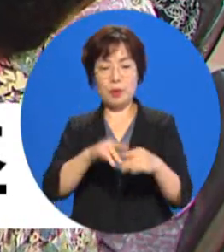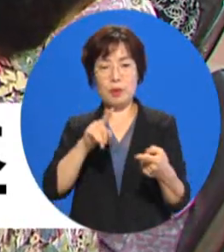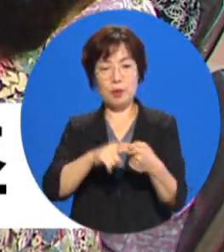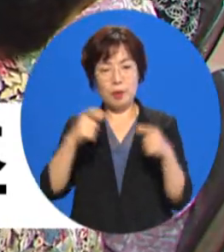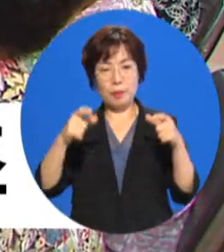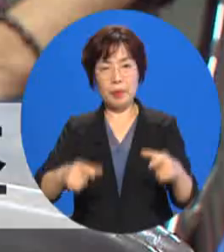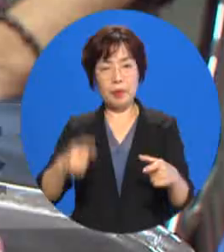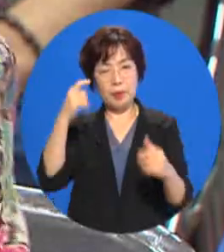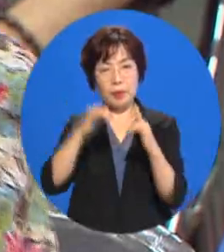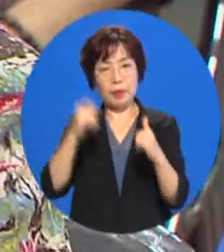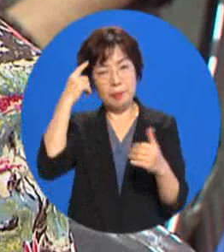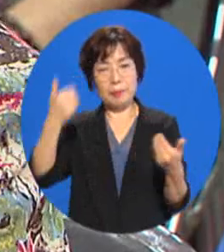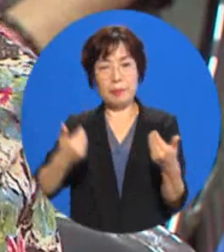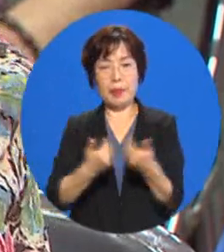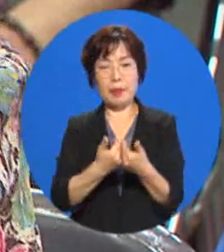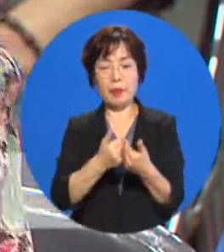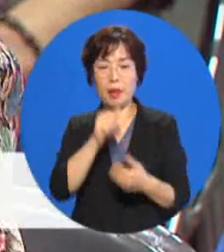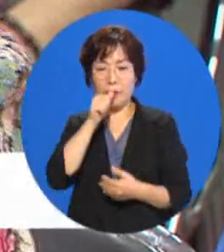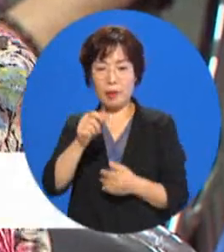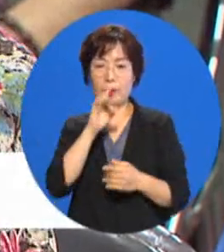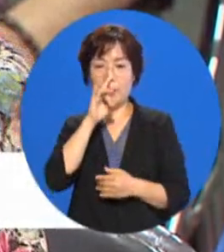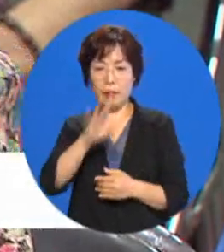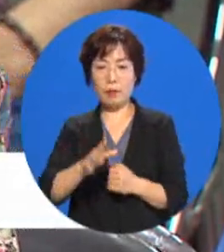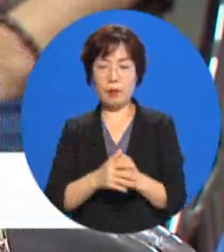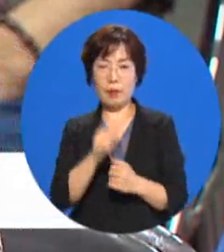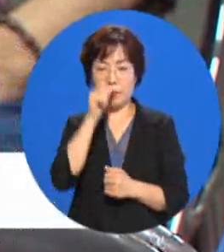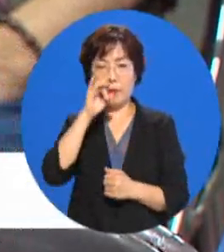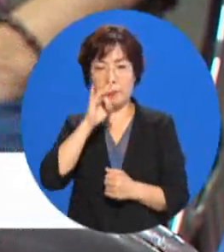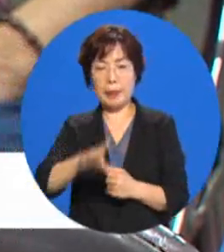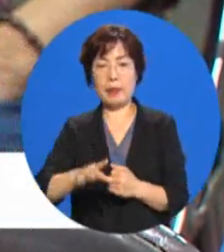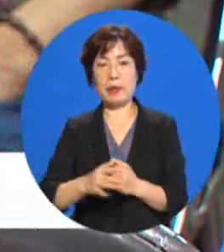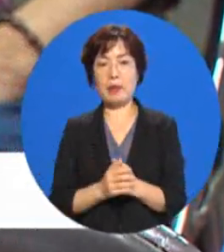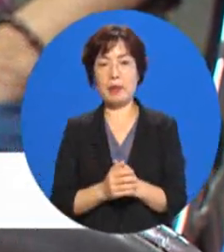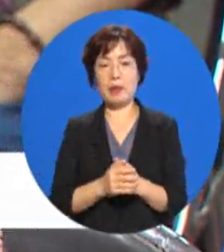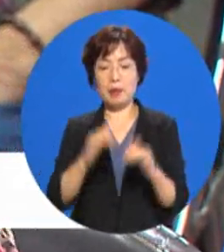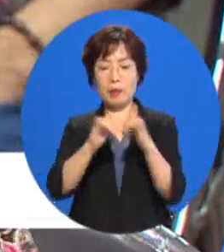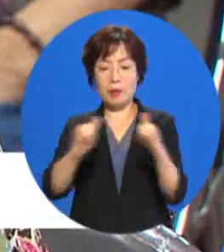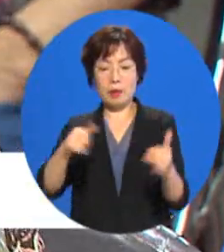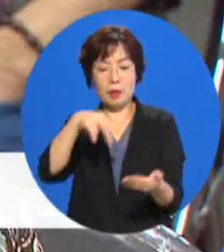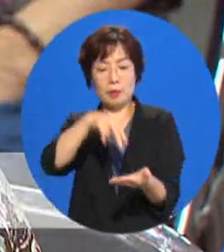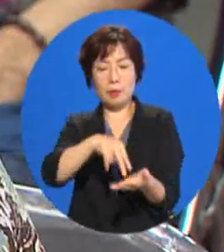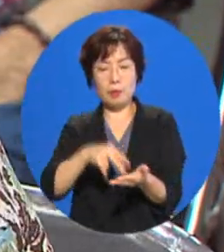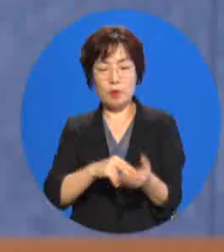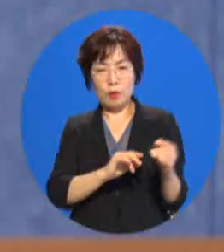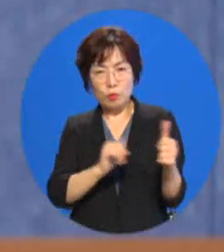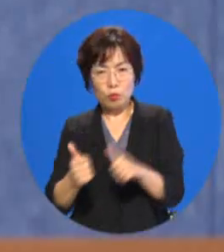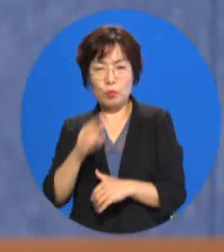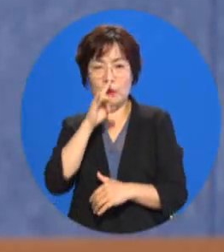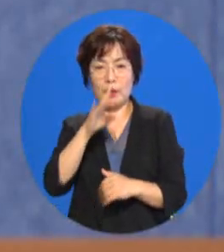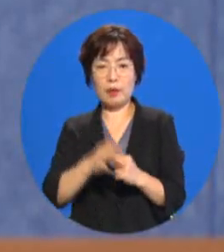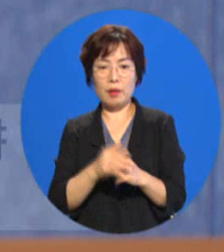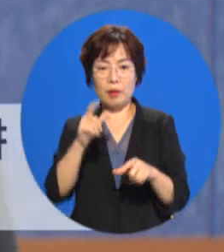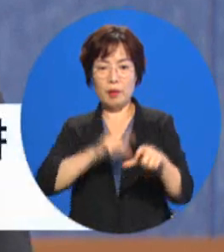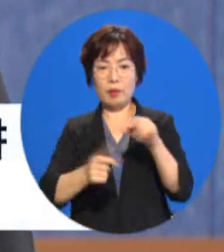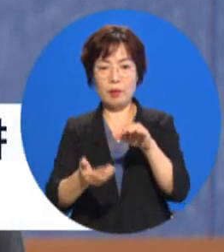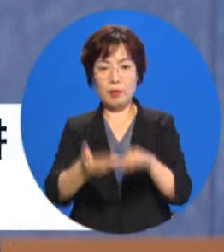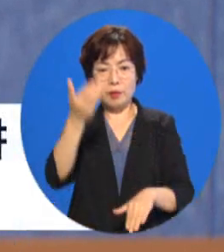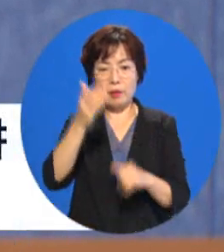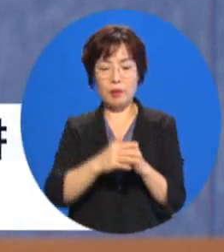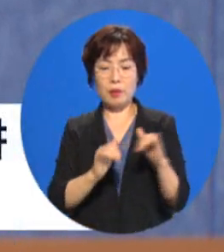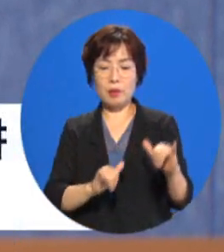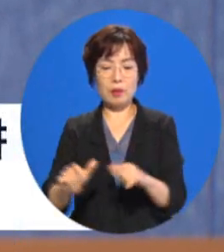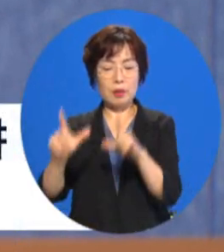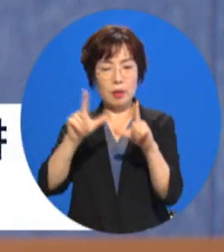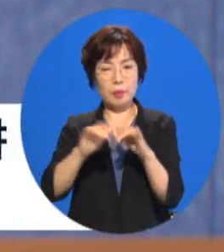키워가는 분위기입니다. 절대로 안 됩니다. 절대로 안 돼. 사람이 살고 봐야지. 더 이상 이건 사람